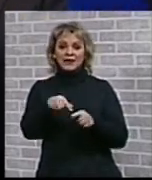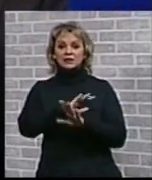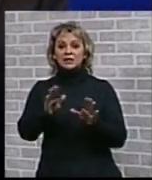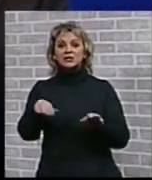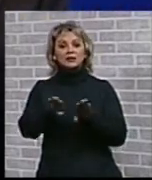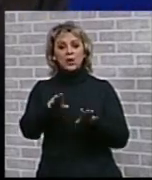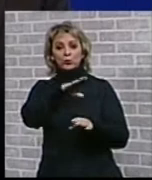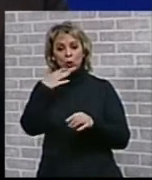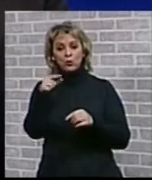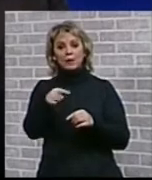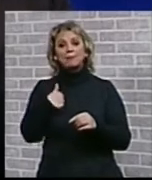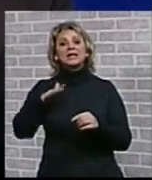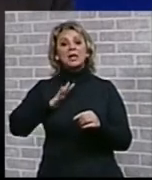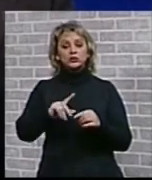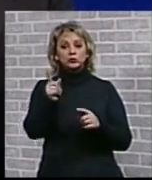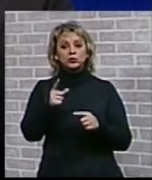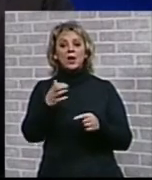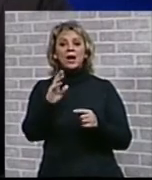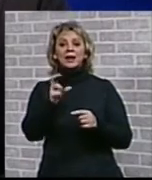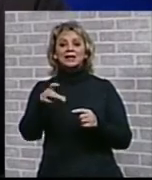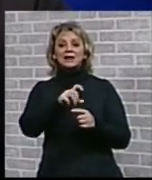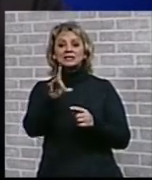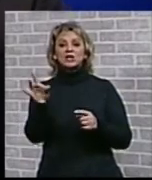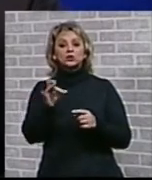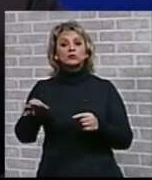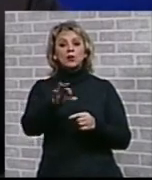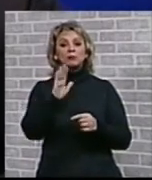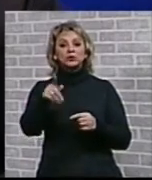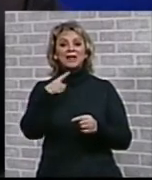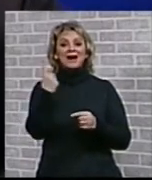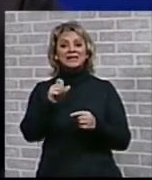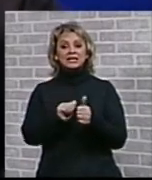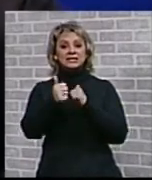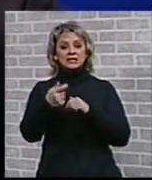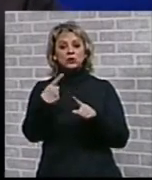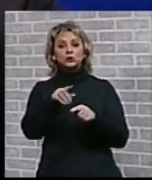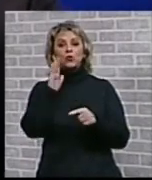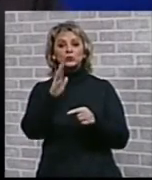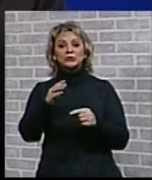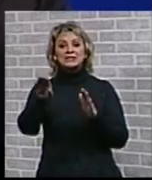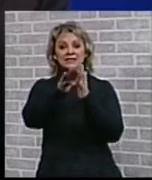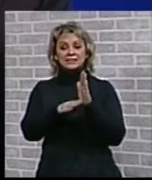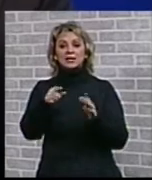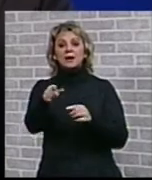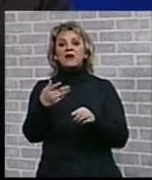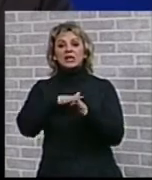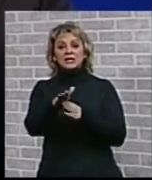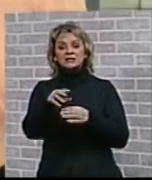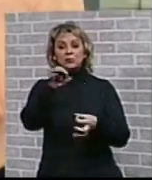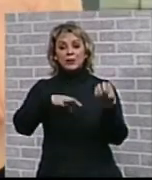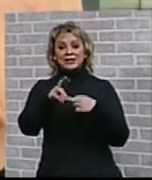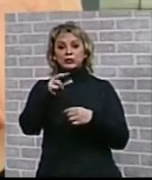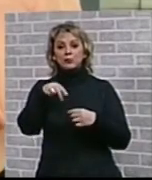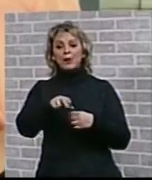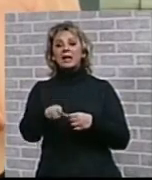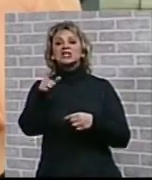так много. И мы надеемся, что как раз Ростовская область будет одна из лидеров, кто будет именно системно реализовывать проекты ГЧП.